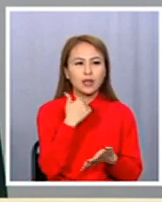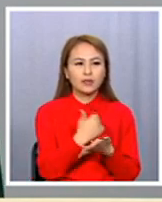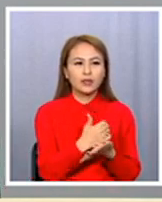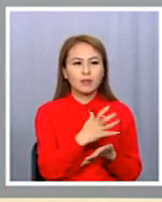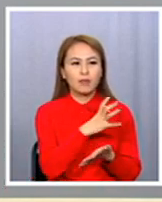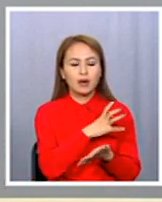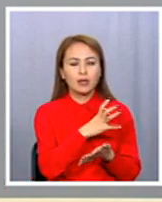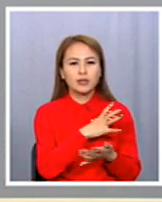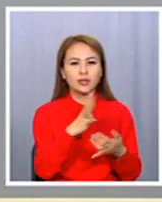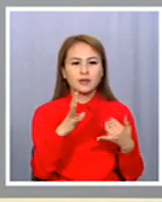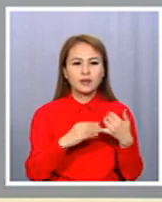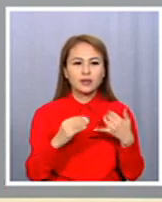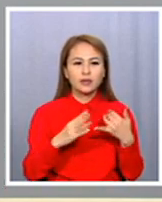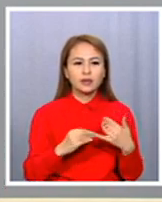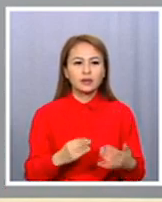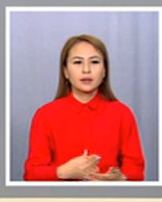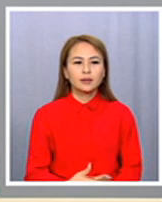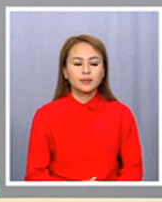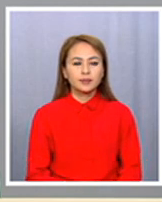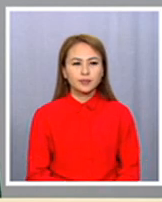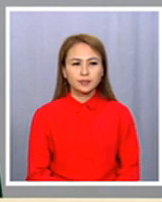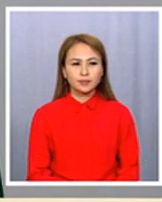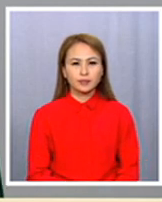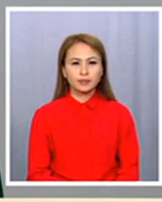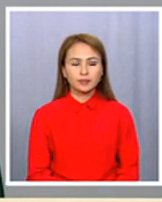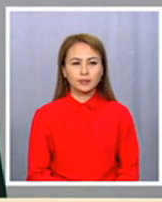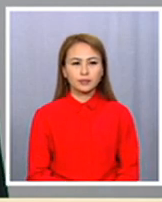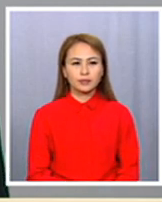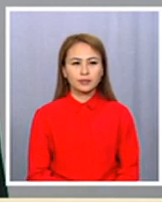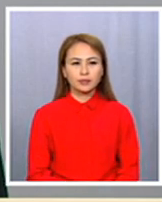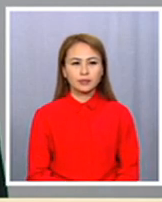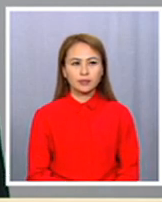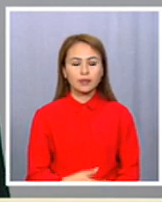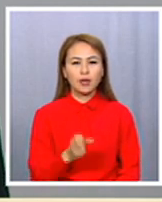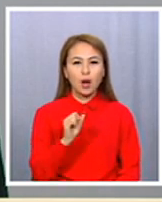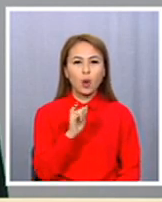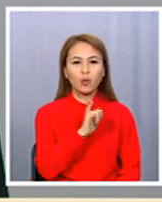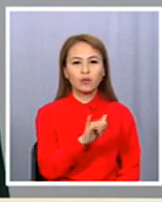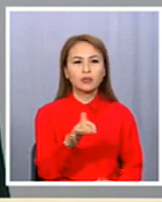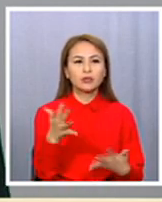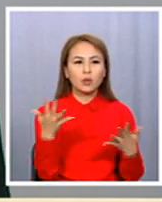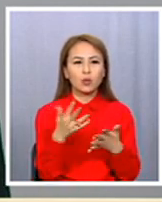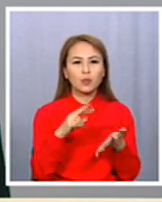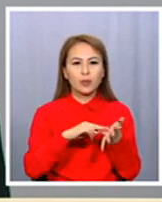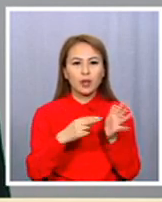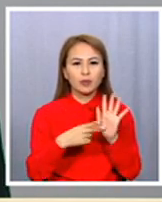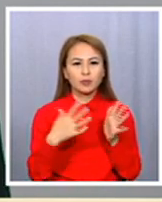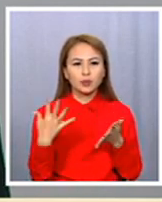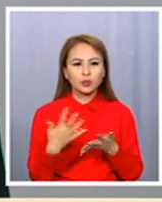пятый пункт – главное богатство Земли. А у вас какой план получился?